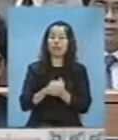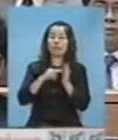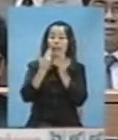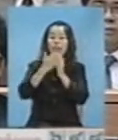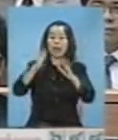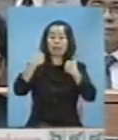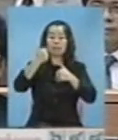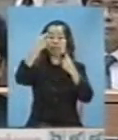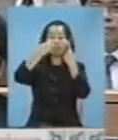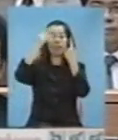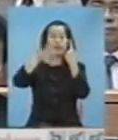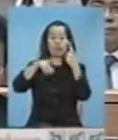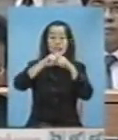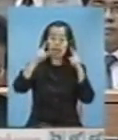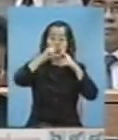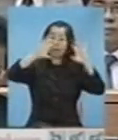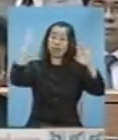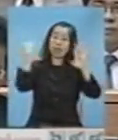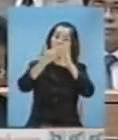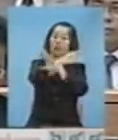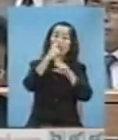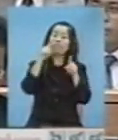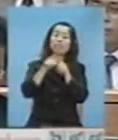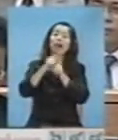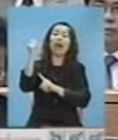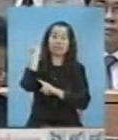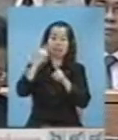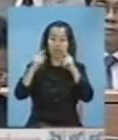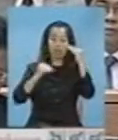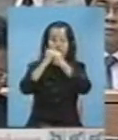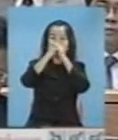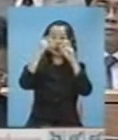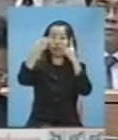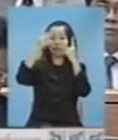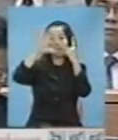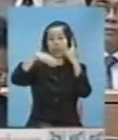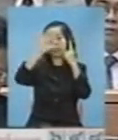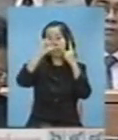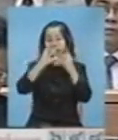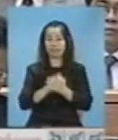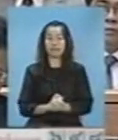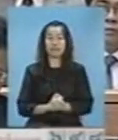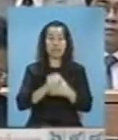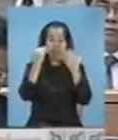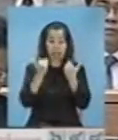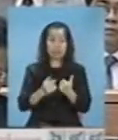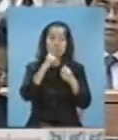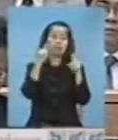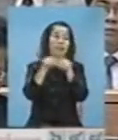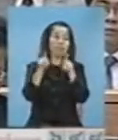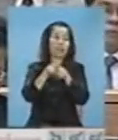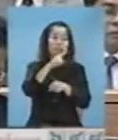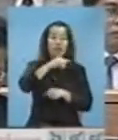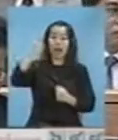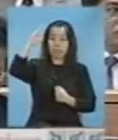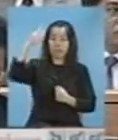ได้15,000ขณะที่รัฐบาลก่อนๆเขาก็ทำกันเพียงแต่ยังไม่ถึง15,000กรณีนี้เหมือนกันท่านสัญญาไว้ต